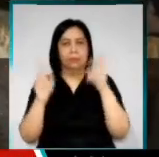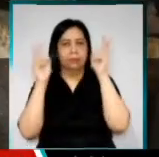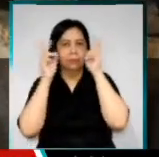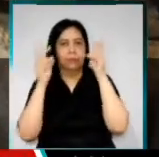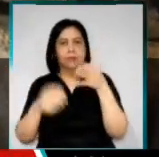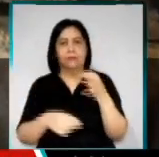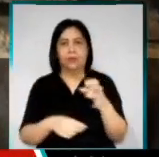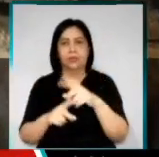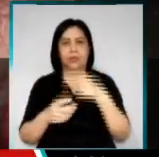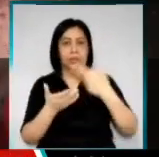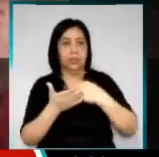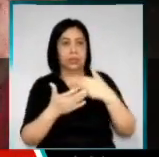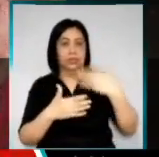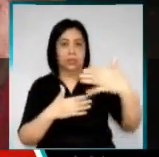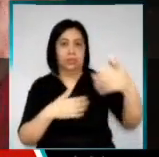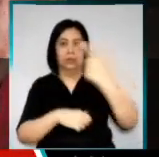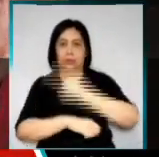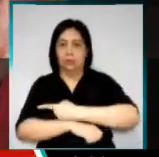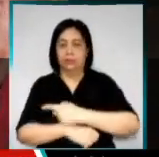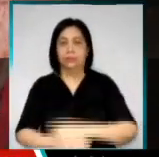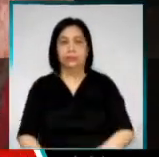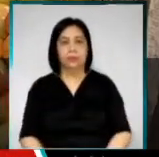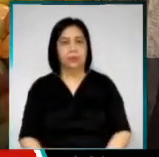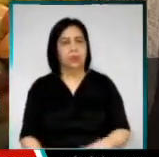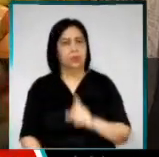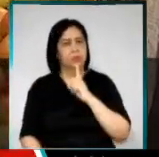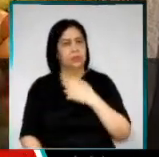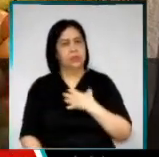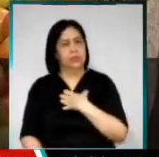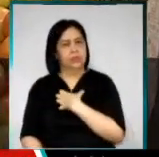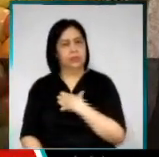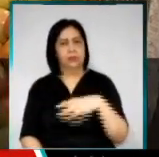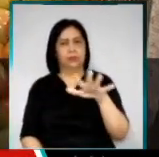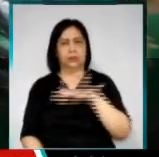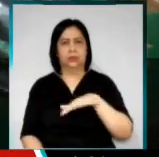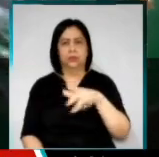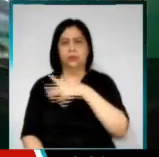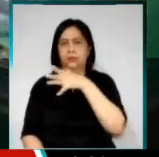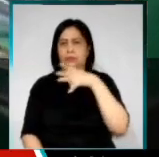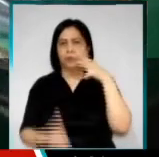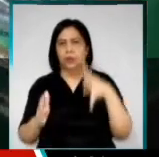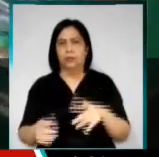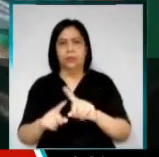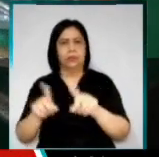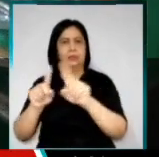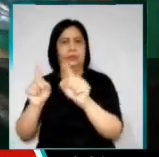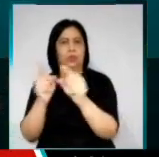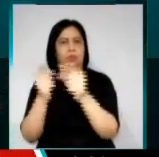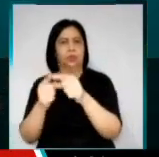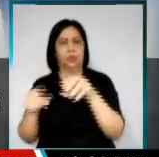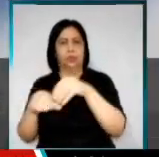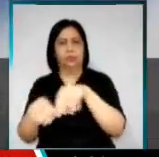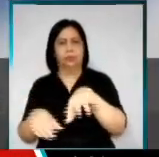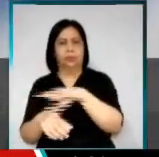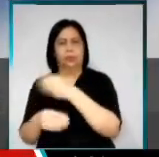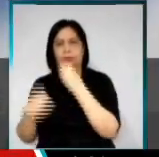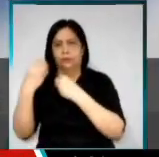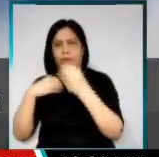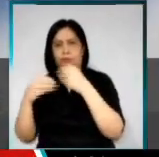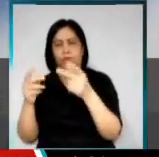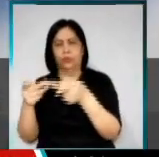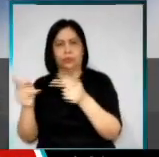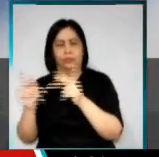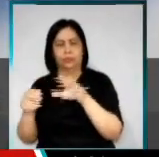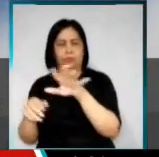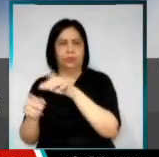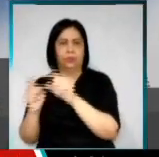sa mga susunod na araw. Sobrang sama na raw ng loob ng mga magsasaka at iba pang nasa industriya ng pagkain. Hindi daw namin kayang gawin,